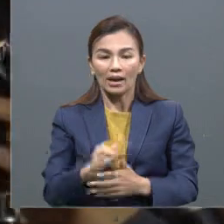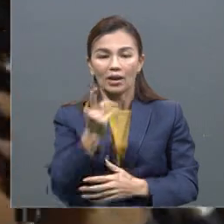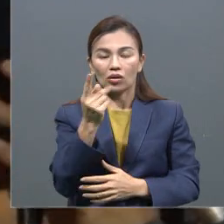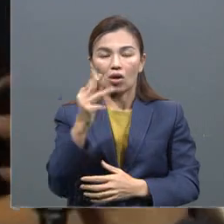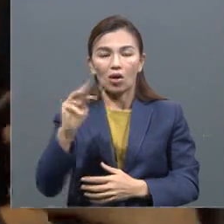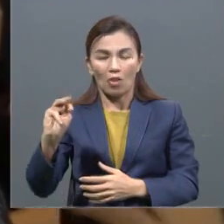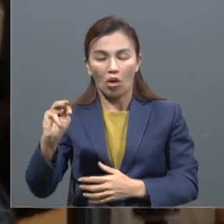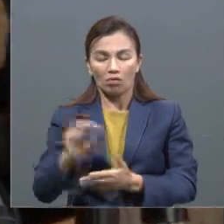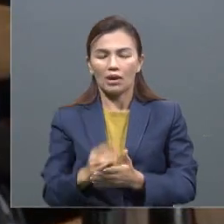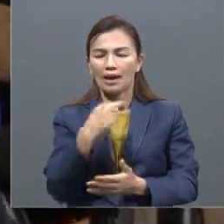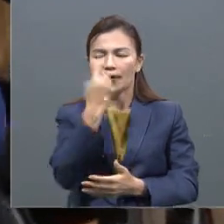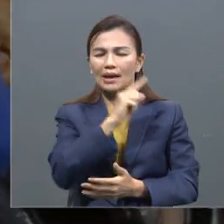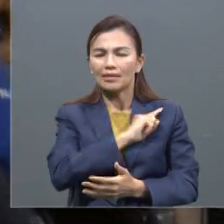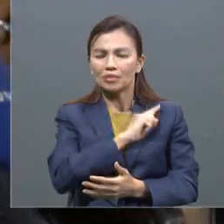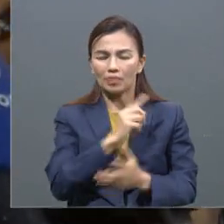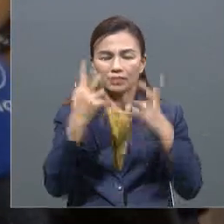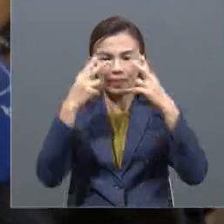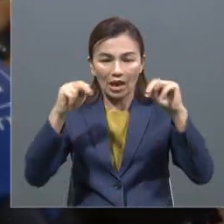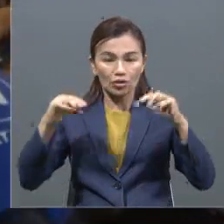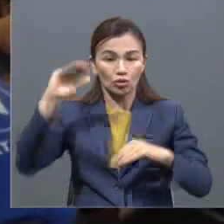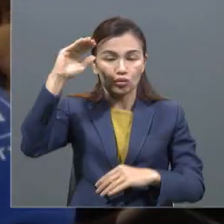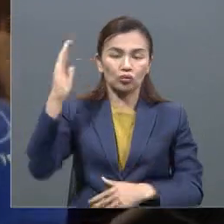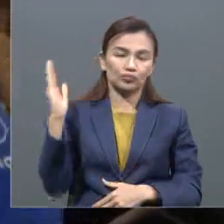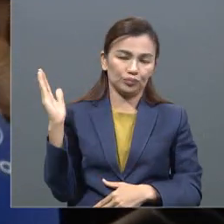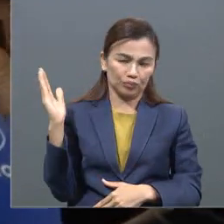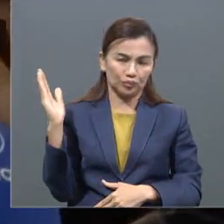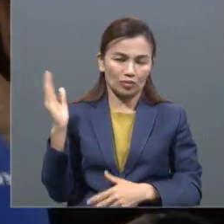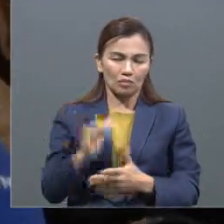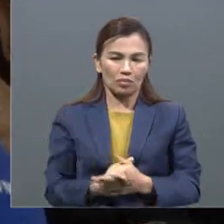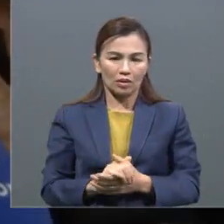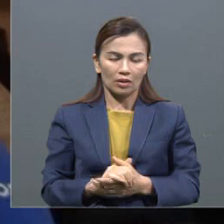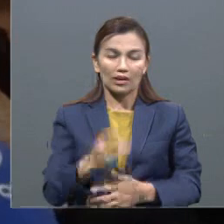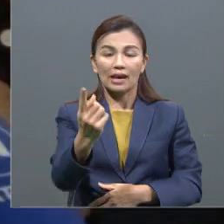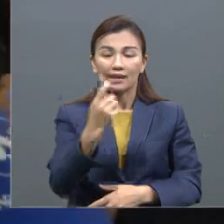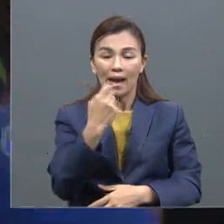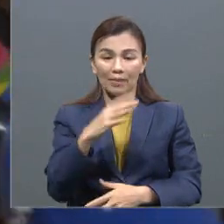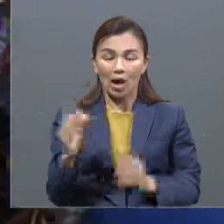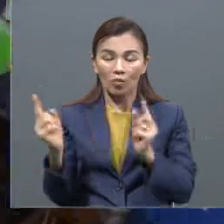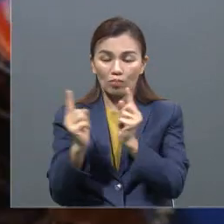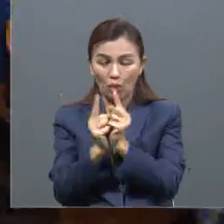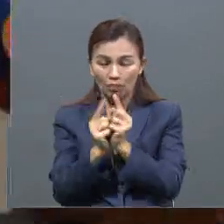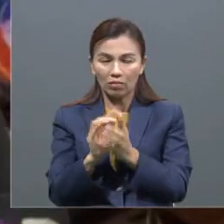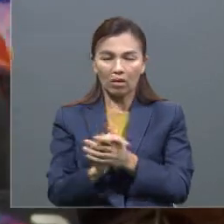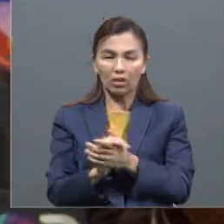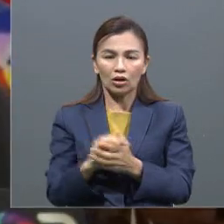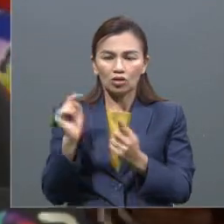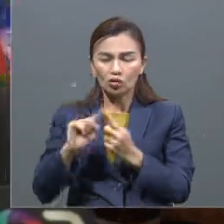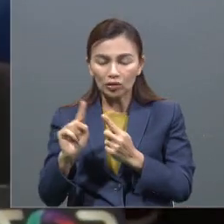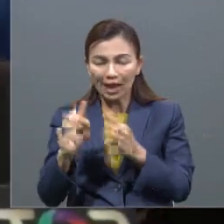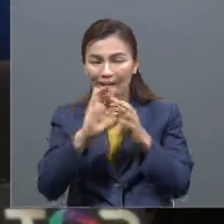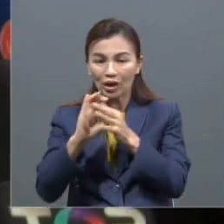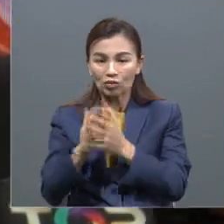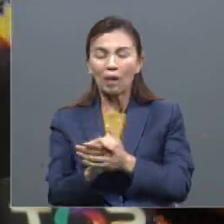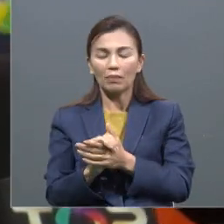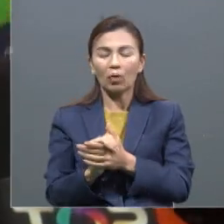ขึ้นอยู่กับนายกรัฐมนตรีแต่ว่าถ้าถามส่วนตัวเนี่ยคือนักข่าวก็ถามเรื่องเจอกับพลเอกประวิตร พี่ชายท่านอะ หัวหน้าพรรคพลังประช